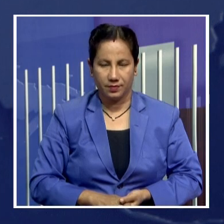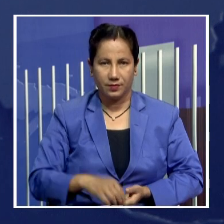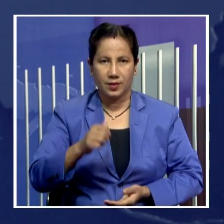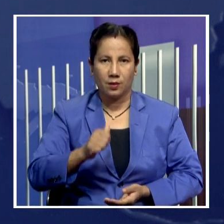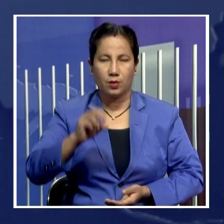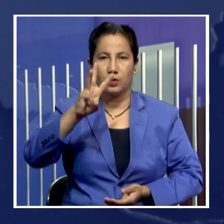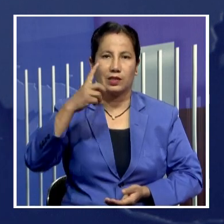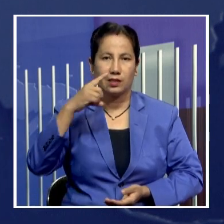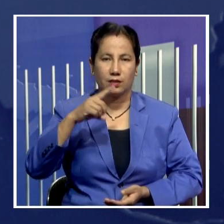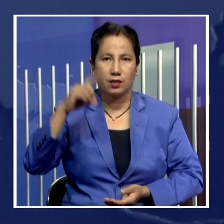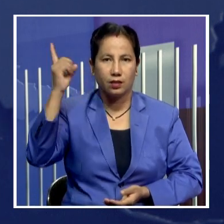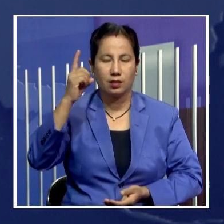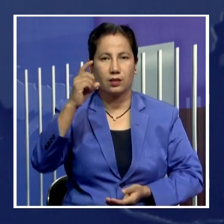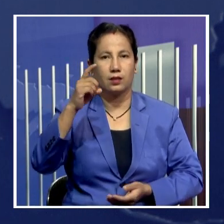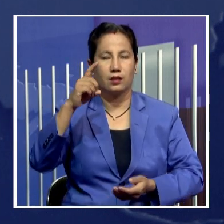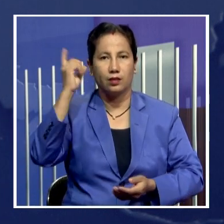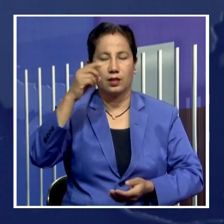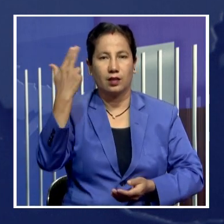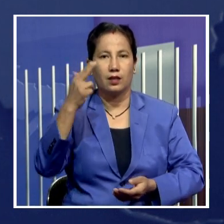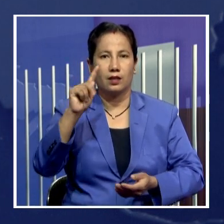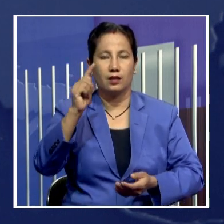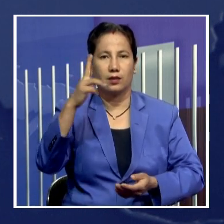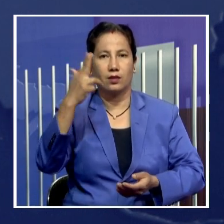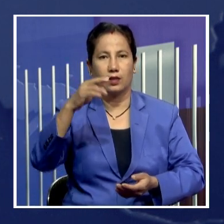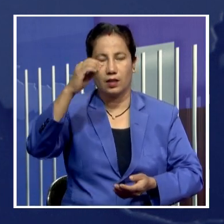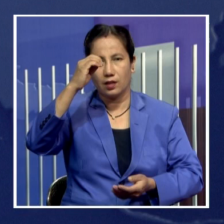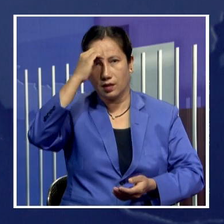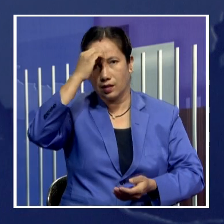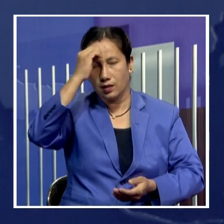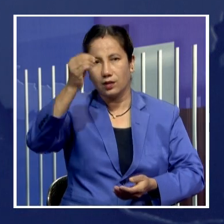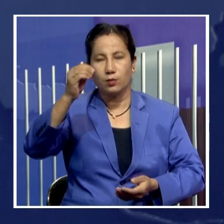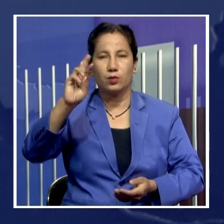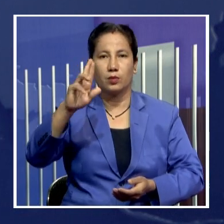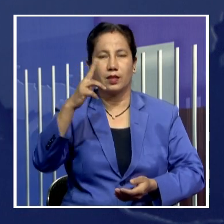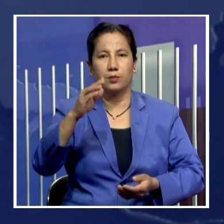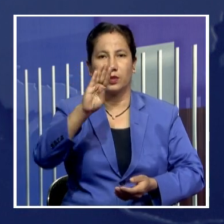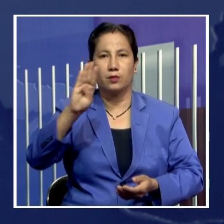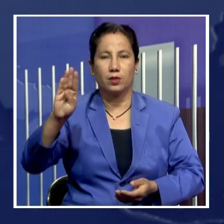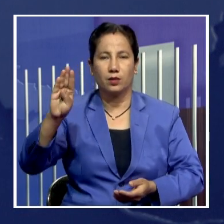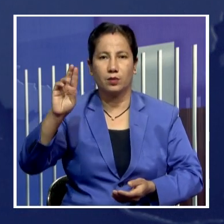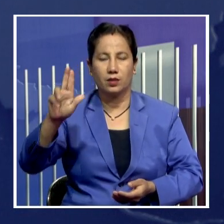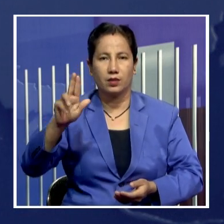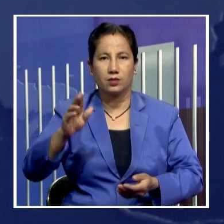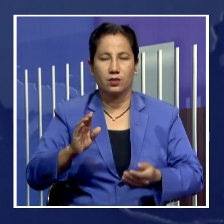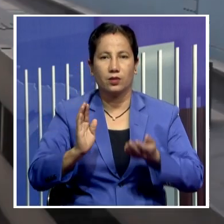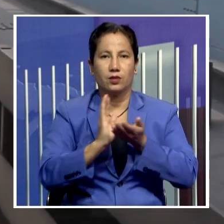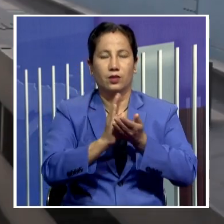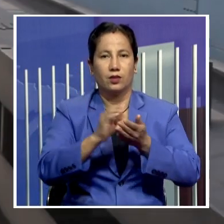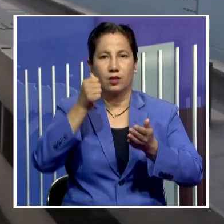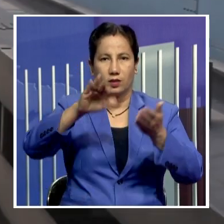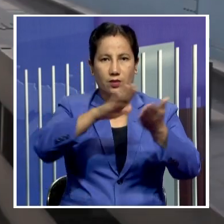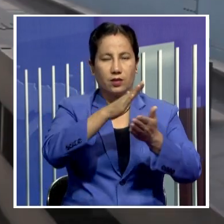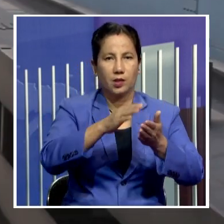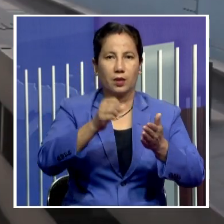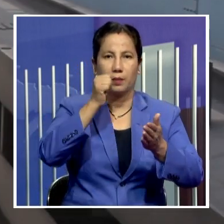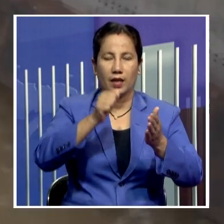अबका तीन दिन नारायणी कर्णाली महाकाली पूर्वी राप्ती तिनाऊ पश्चिम राप्ती बबई र यसका सहायक नदीहरूमा बहाव